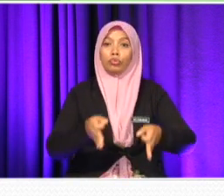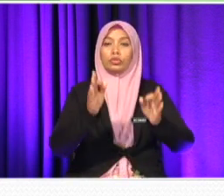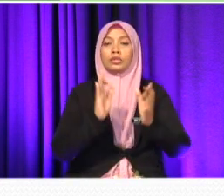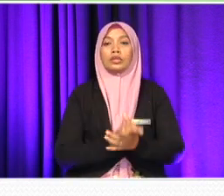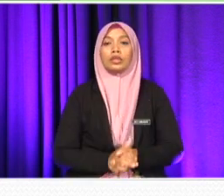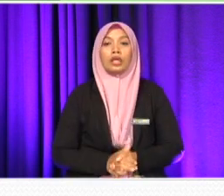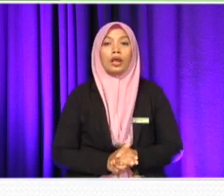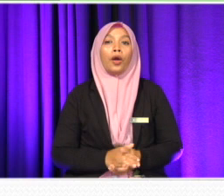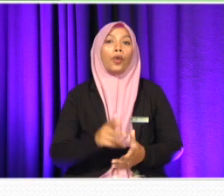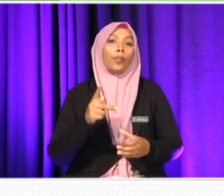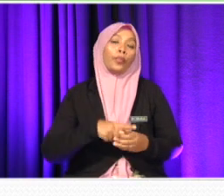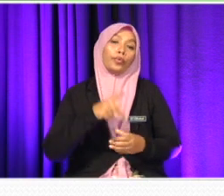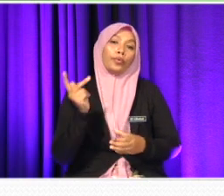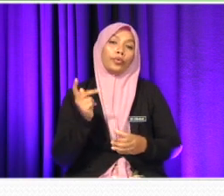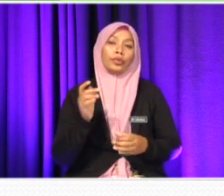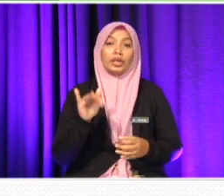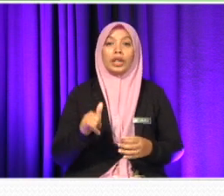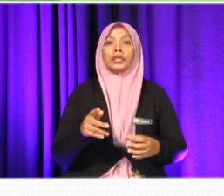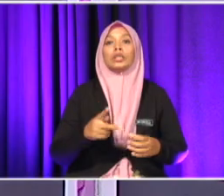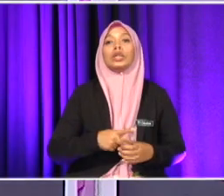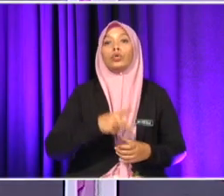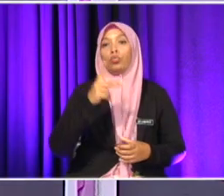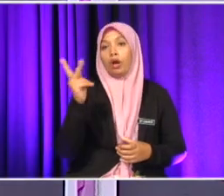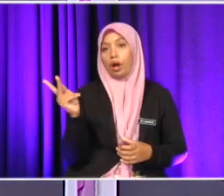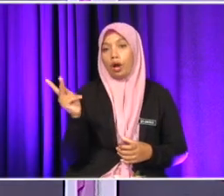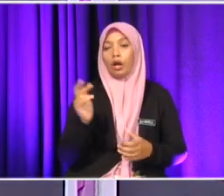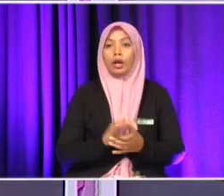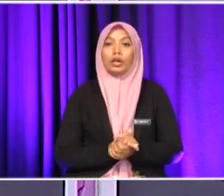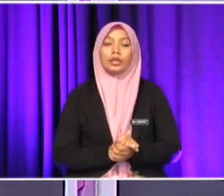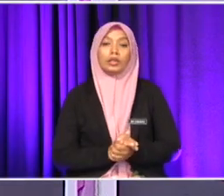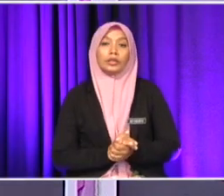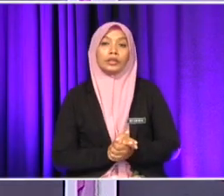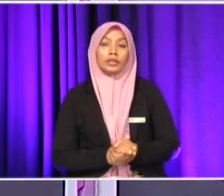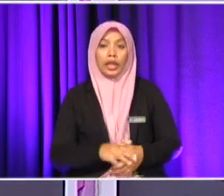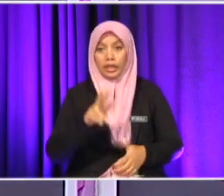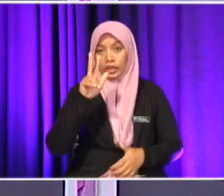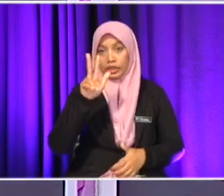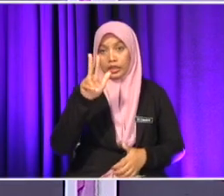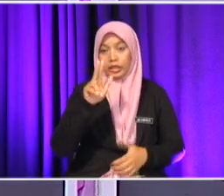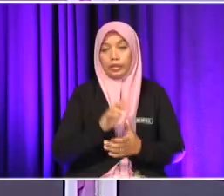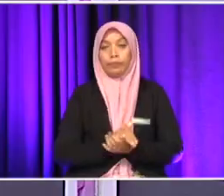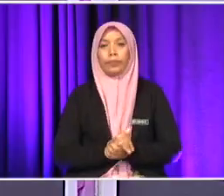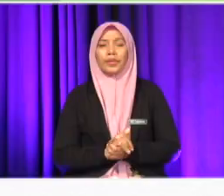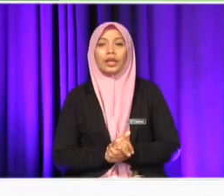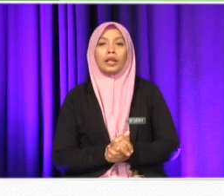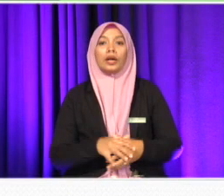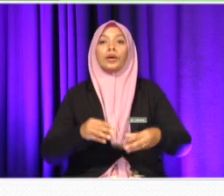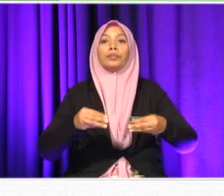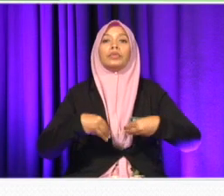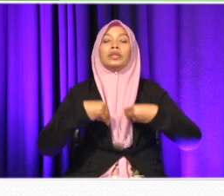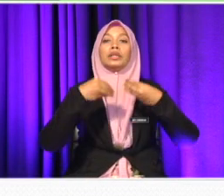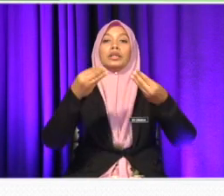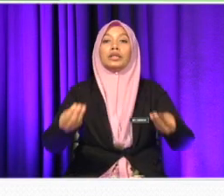bakal dikeluarkan Oke dan susnya yang ketiga jabatan pengeluaran akan menikah maklumat tentang